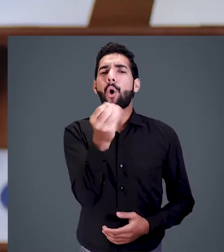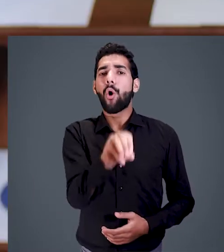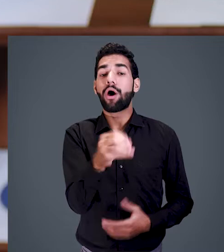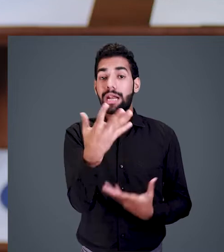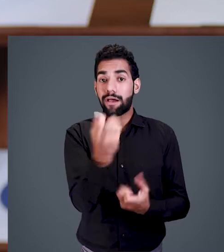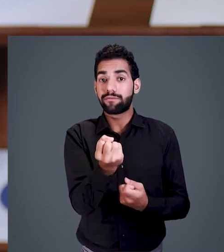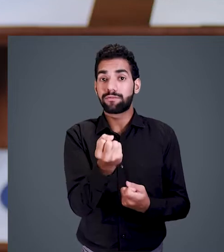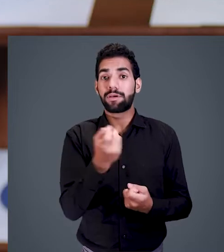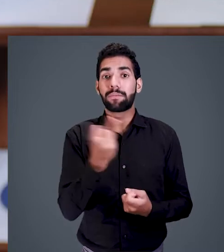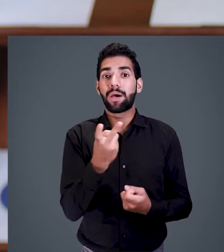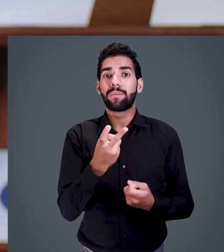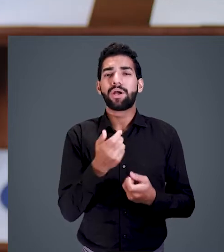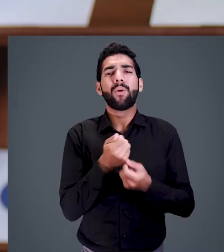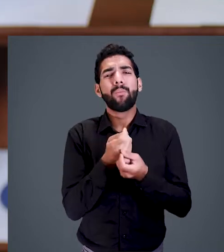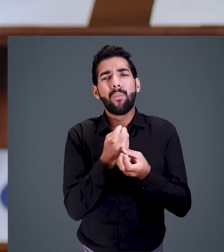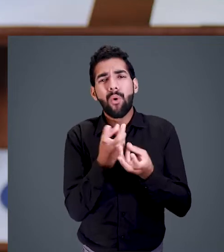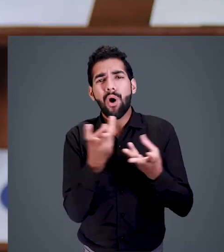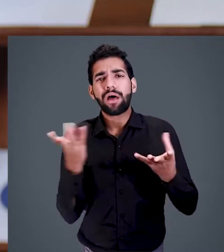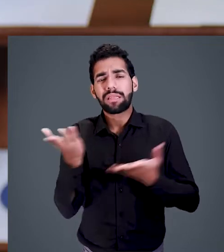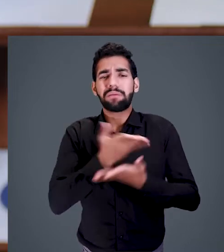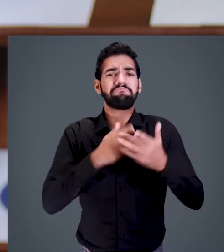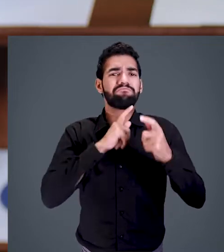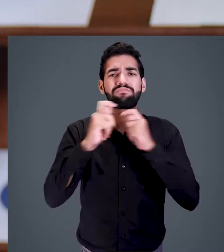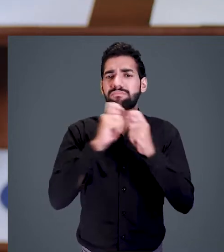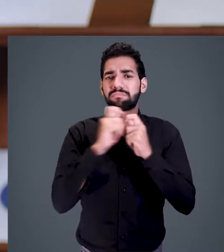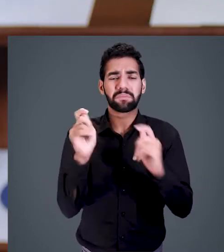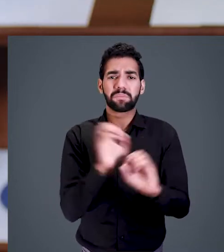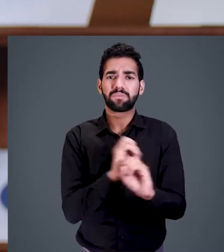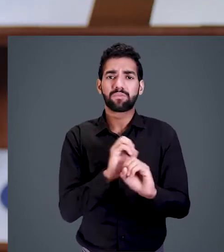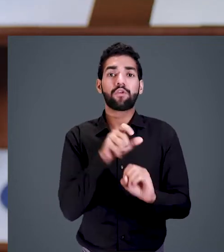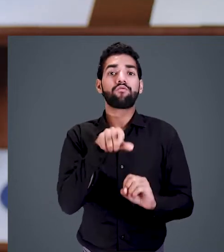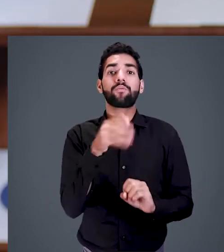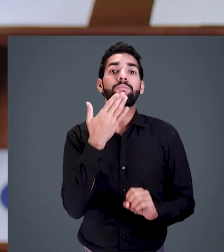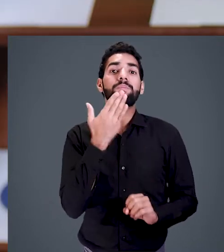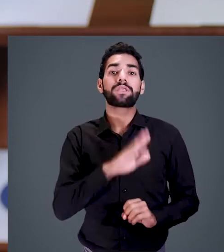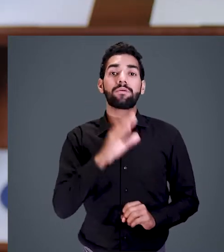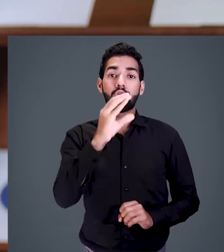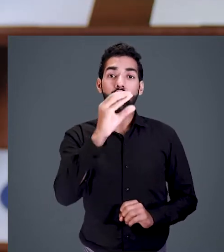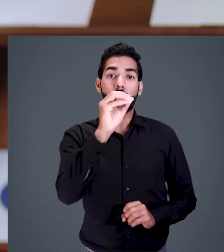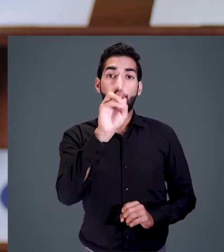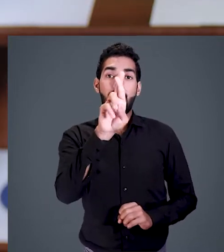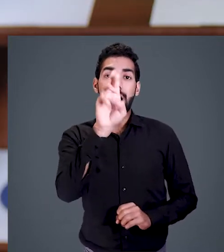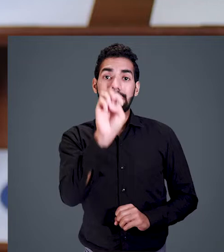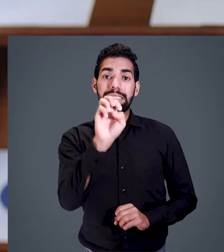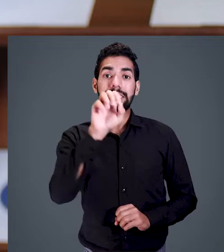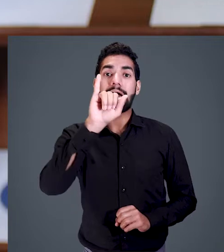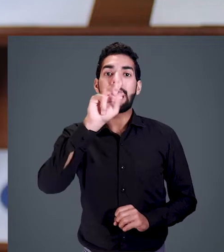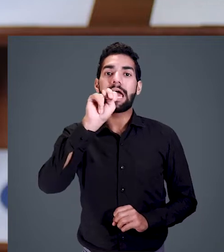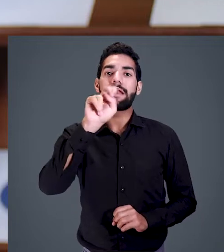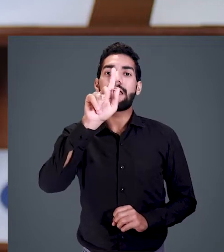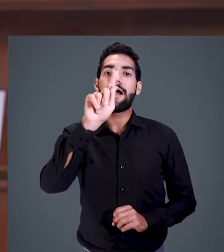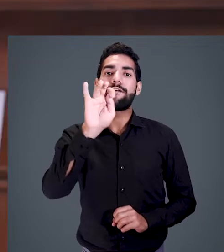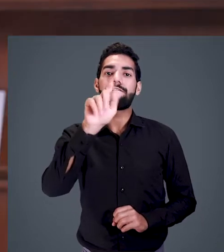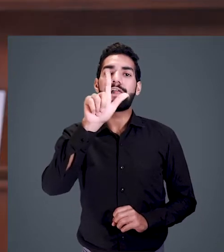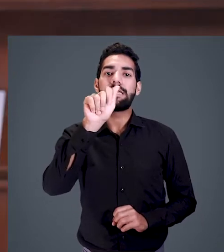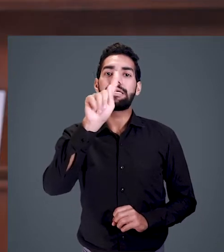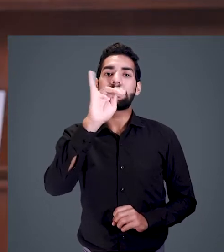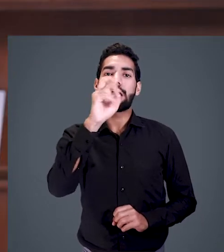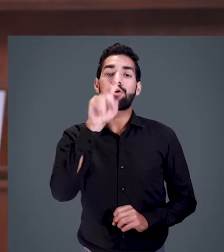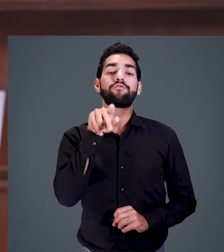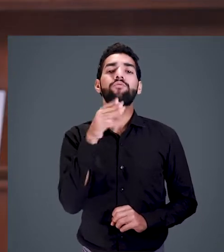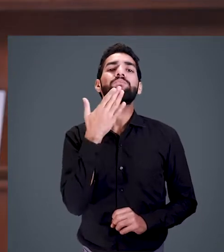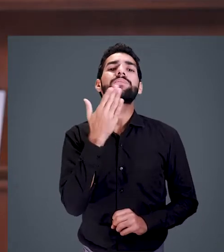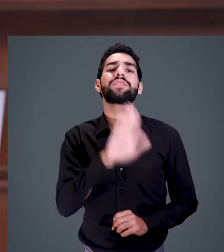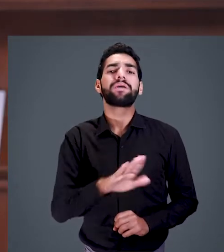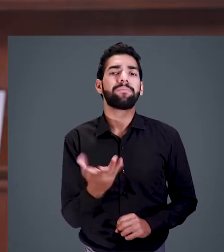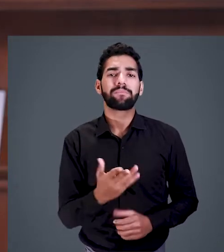ایک اور ویریبل جو کہ موسٹلی ہم اتنا ڈسکس نہیں کرتے، وہ ہوتی ہے آپ کی کور انفلیشن۔ اب کور